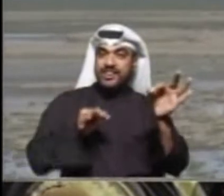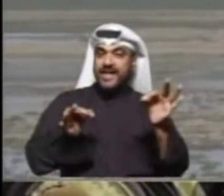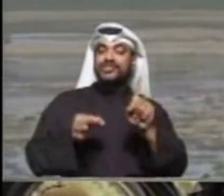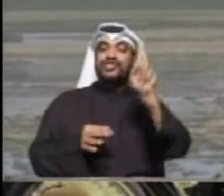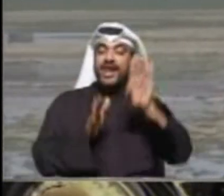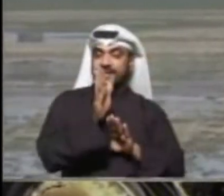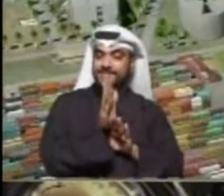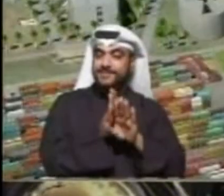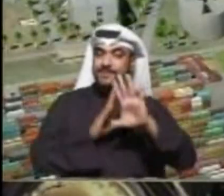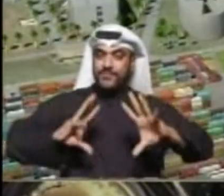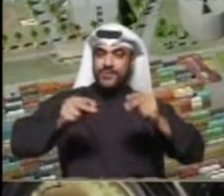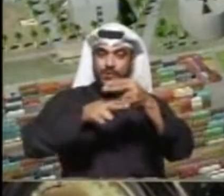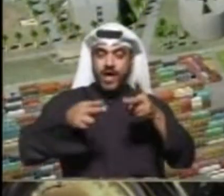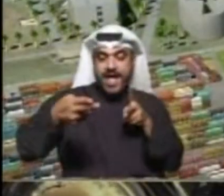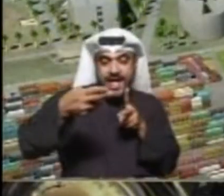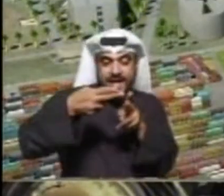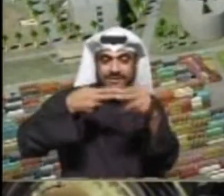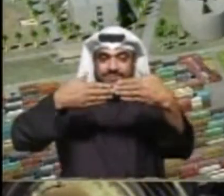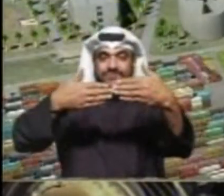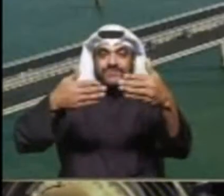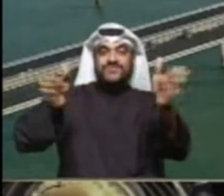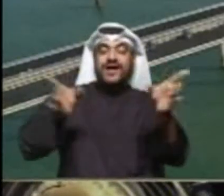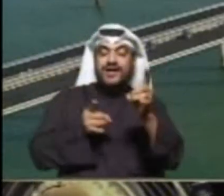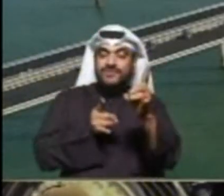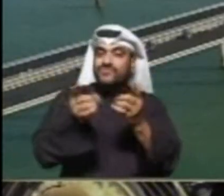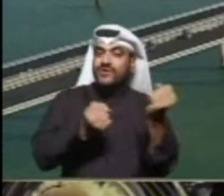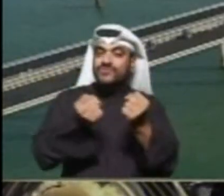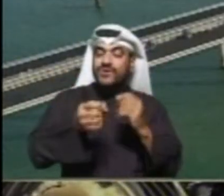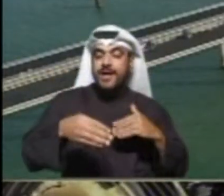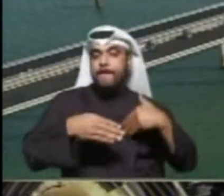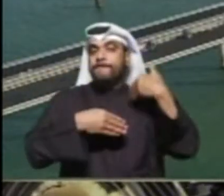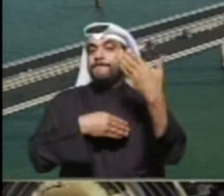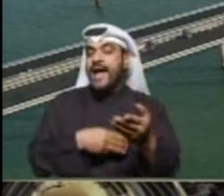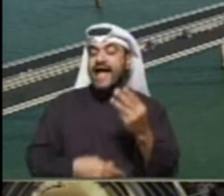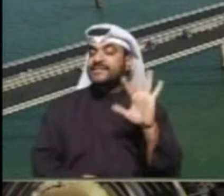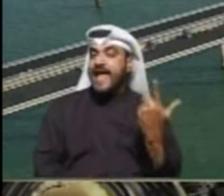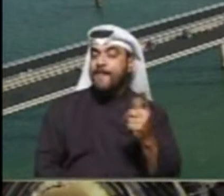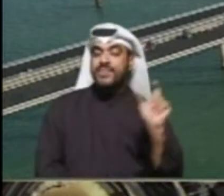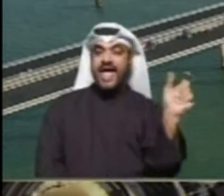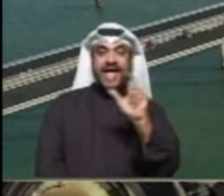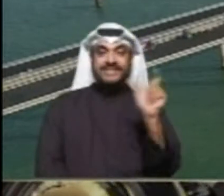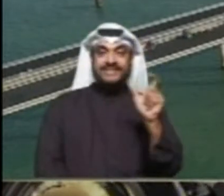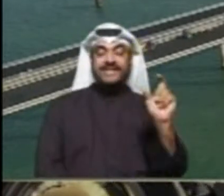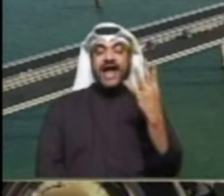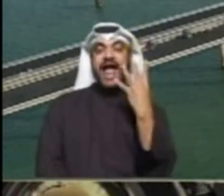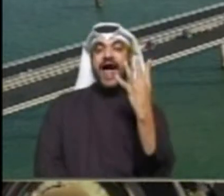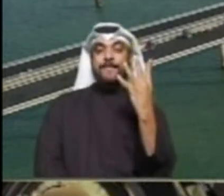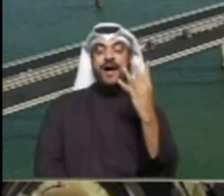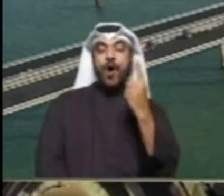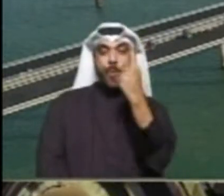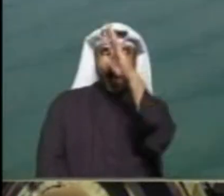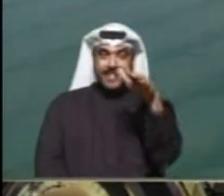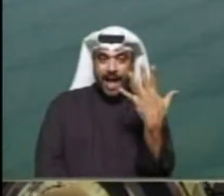الكويت، وسيتم افتتاحه لمرتدي الطرق بعد تاريخ 30 أبريل لهذا العام. فالمشروع